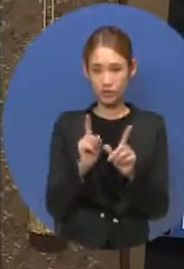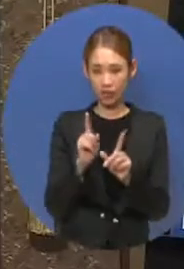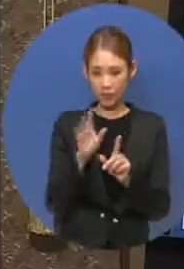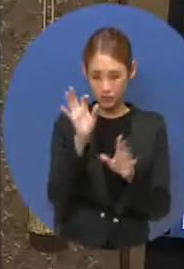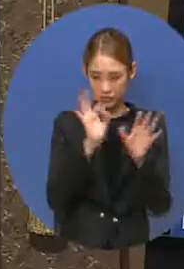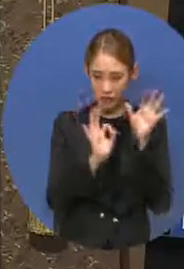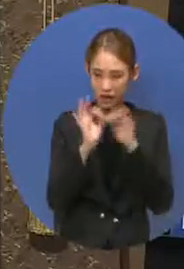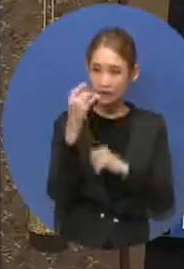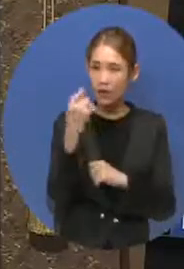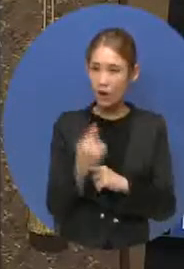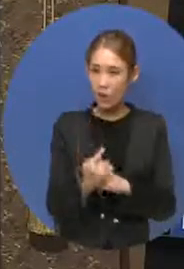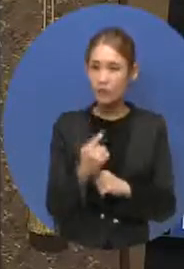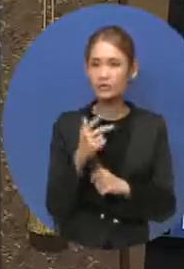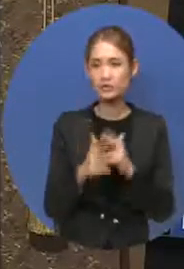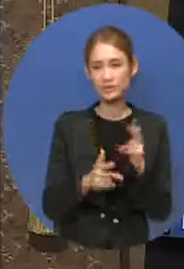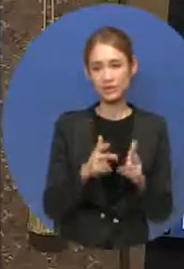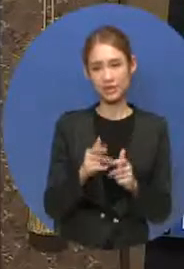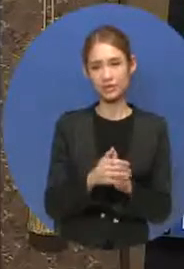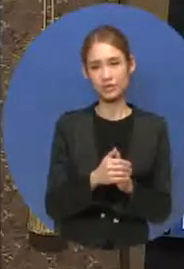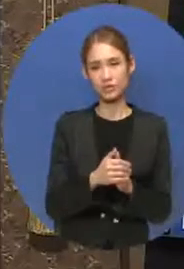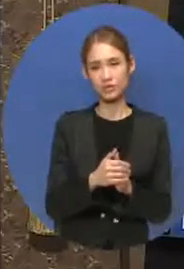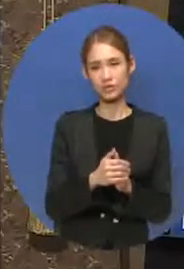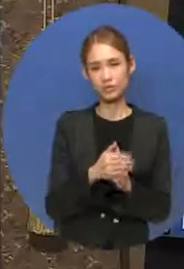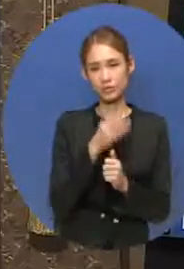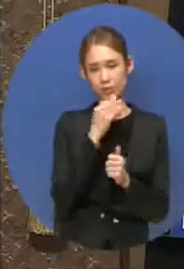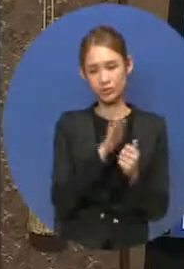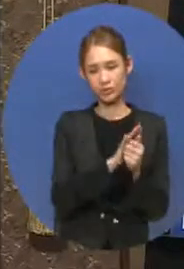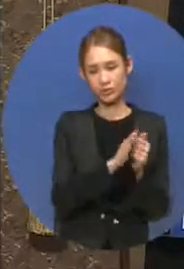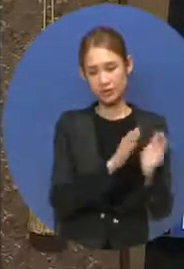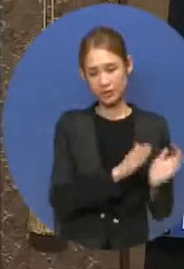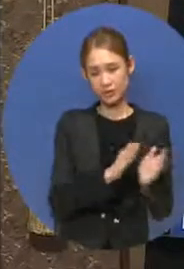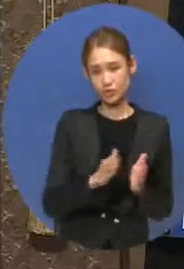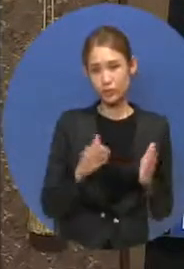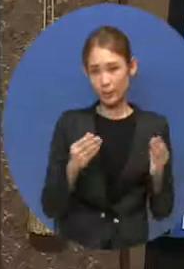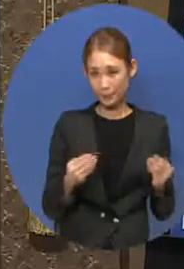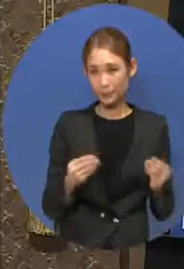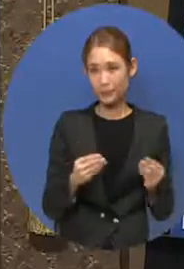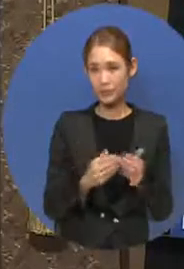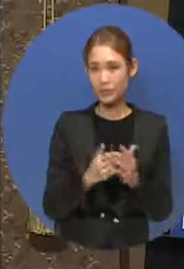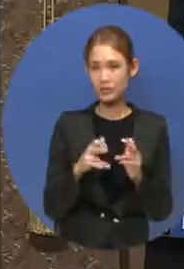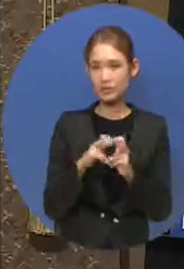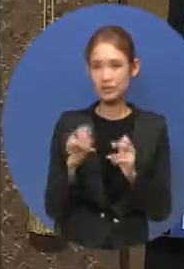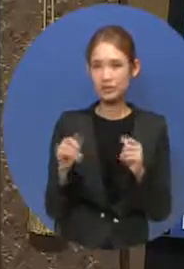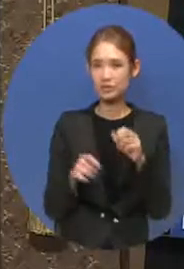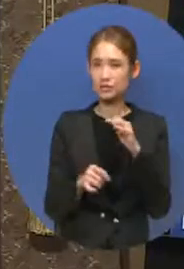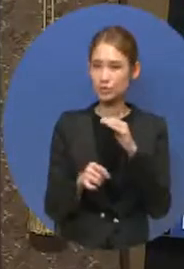찾아오는 서비스입니다. 왜냐하면 복지 서비스가 이미 마련되어 있고, 장애인분들은